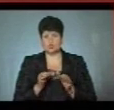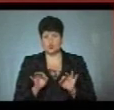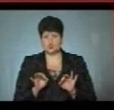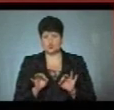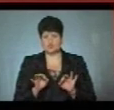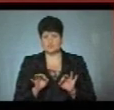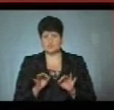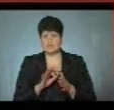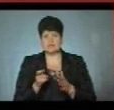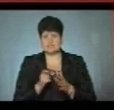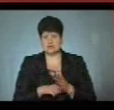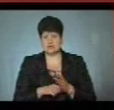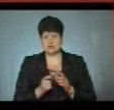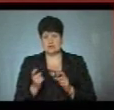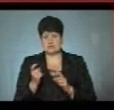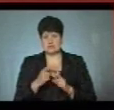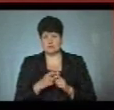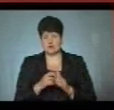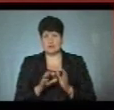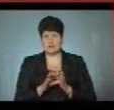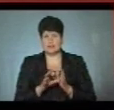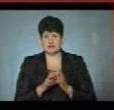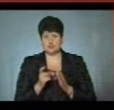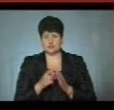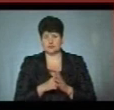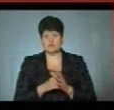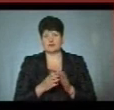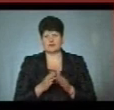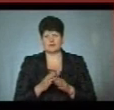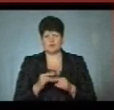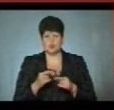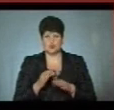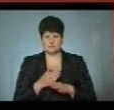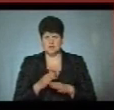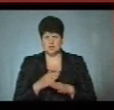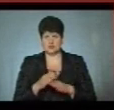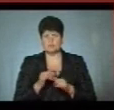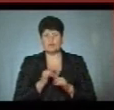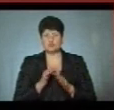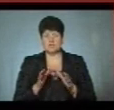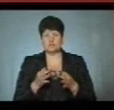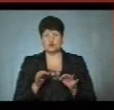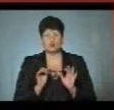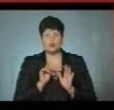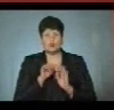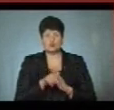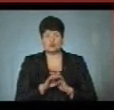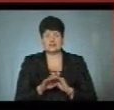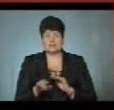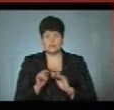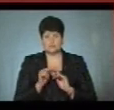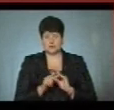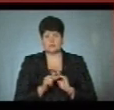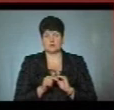не закриті на замок електрощитові, розподільчі щити, щоб не уможливити доступ дітей чи попадання дітей